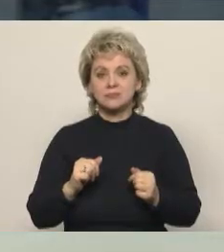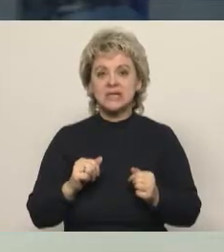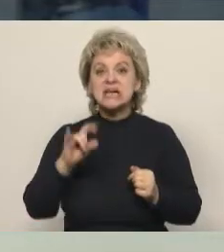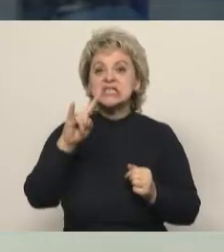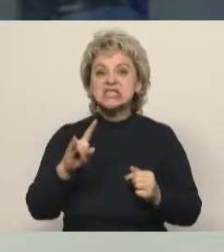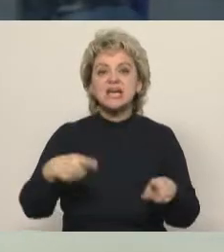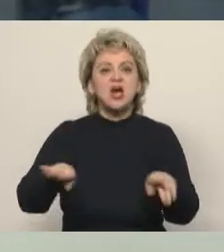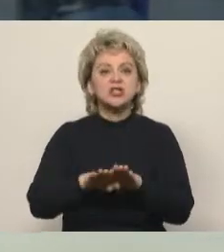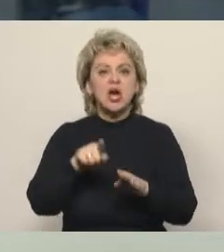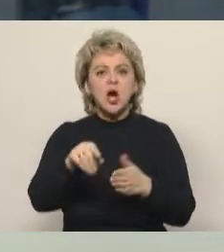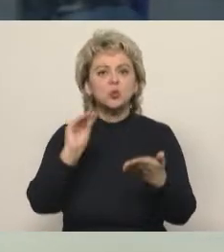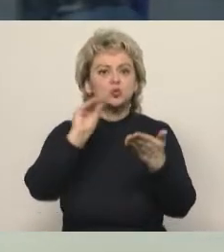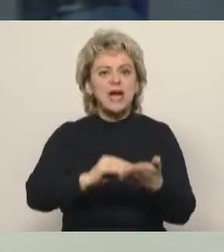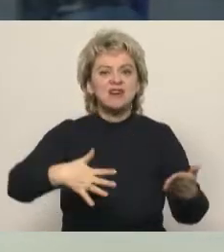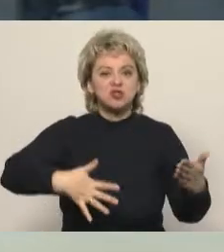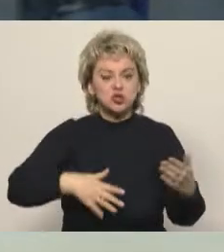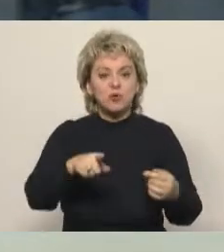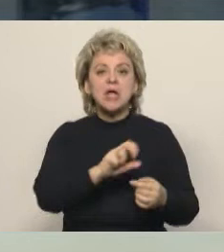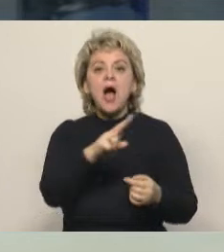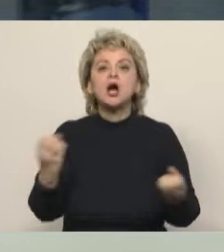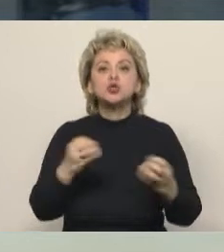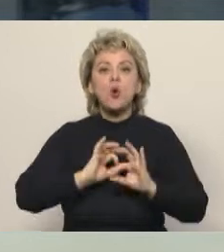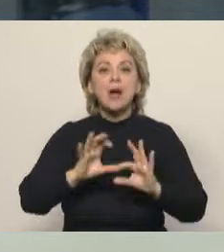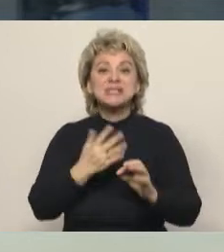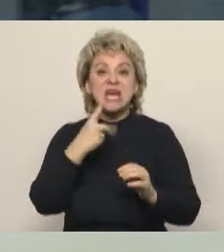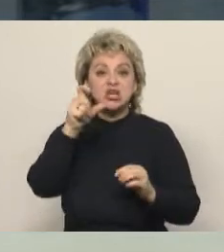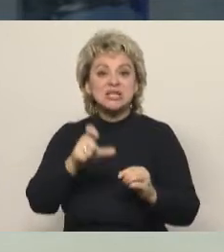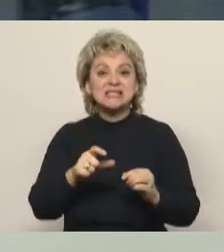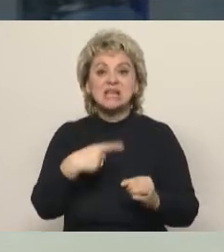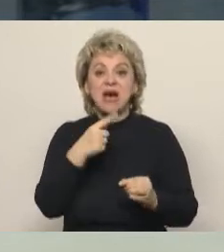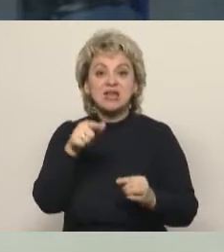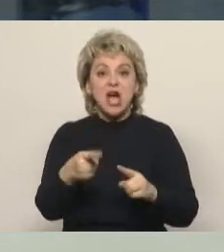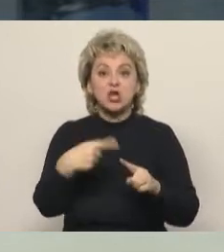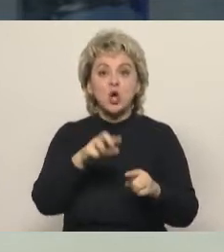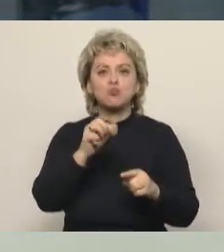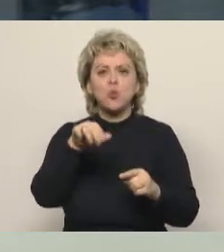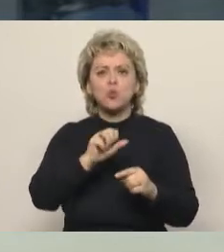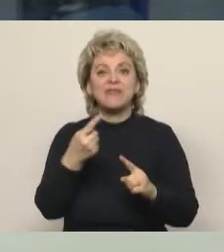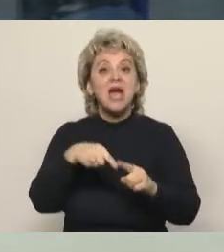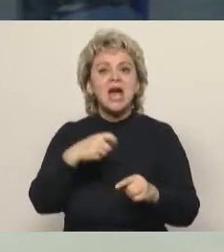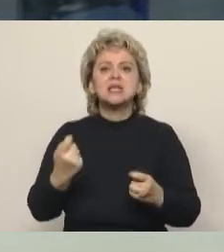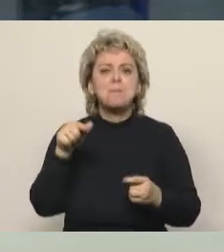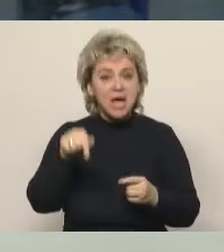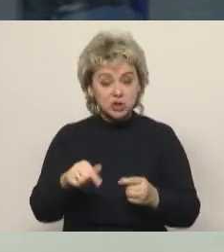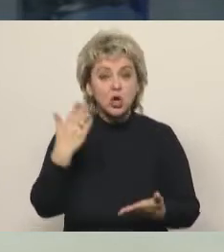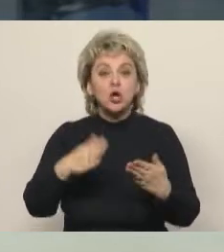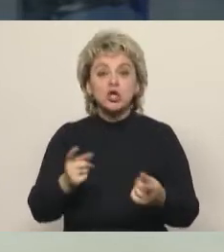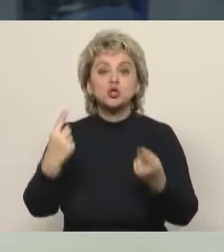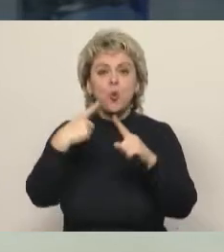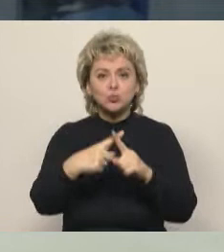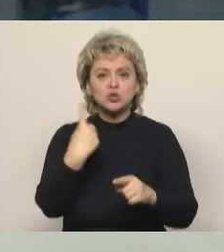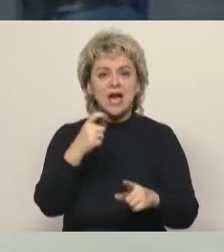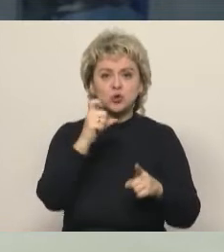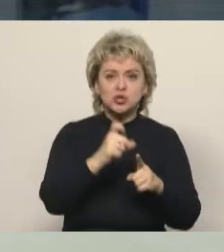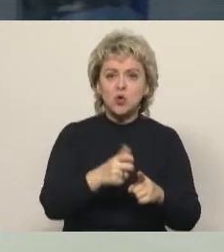«Ы» – это как будто ударили в живот. А как еще объяснить иностранцу произношение этой буквы? Но буквы – это еще мелочи. Если умножить одно